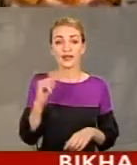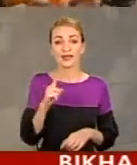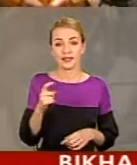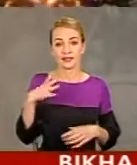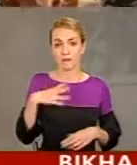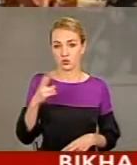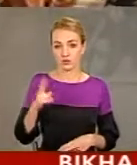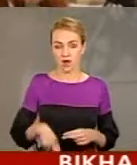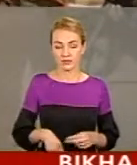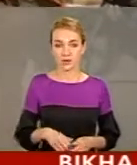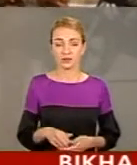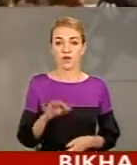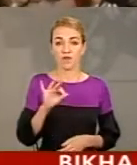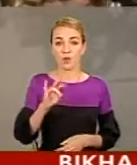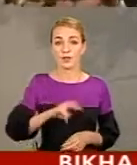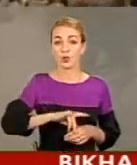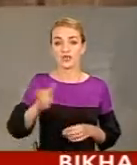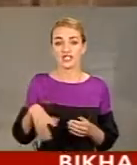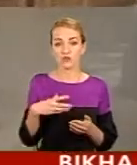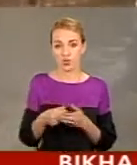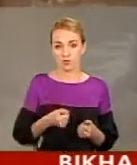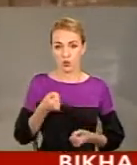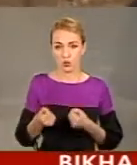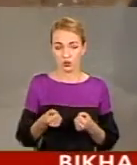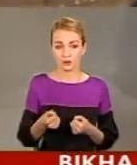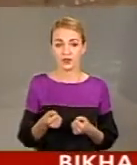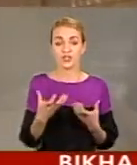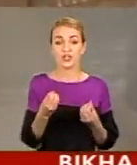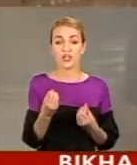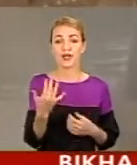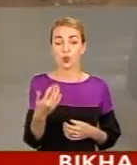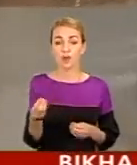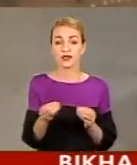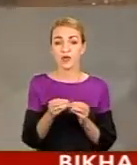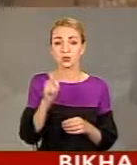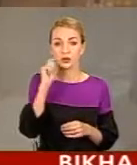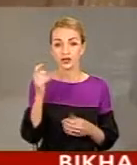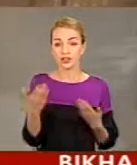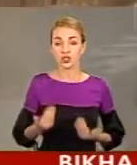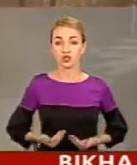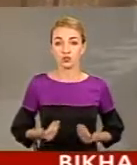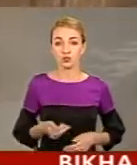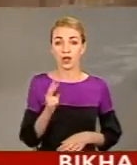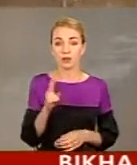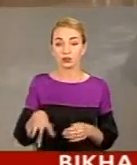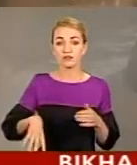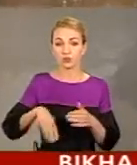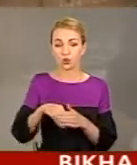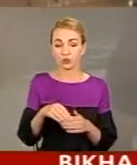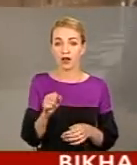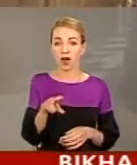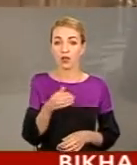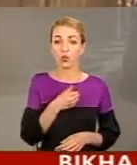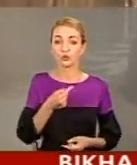їх терпець урвався. Вони полетіли своїм ходом. Ще кількох десятків українців, які живуть тут просто у Катманду за свій кошт, але хочуть